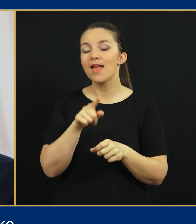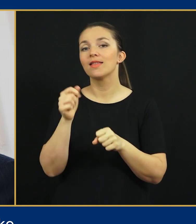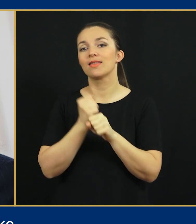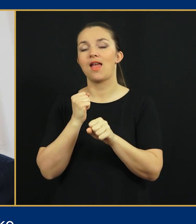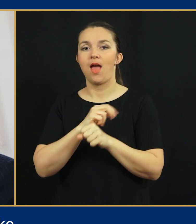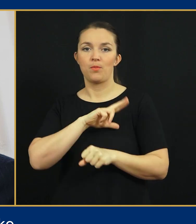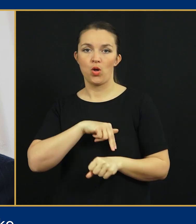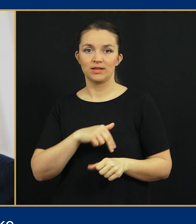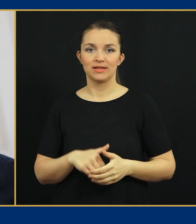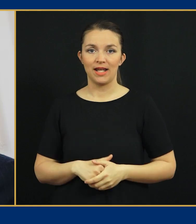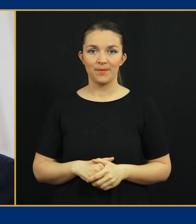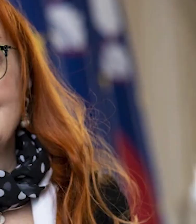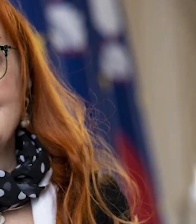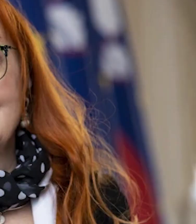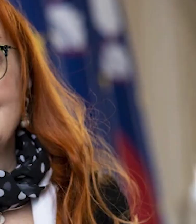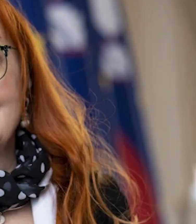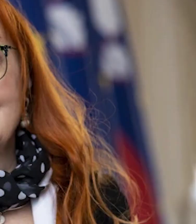dela policije.